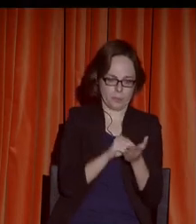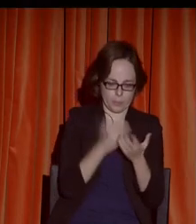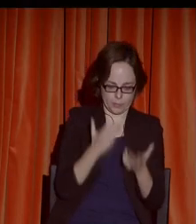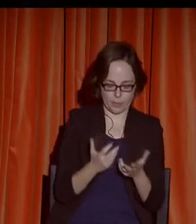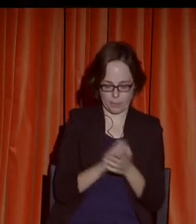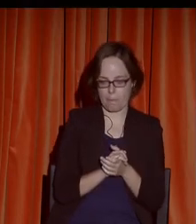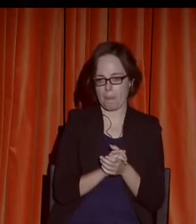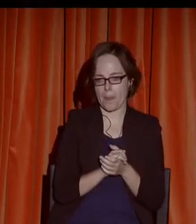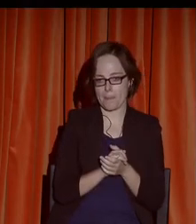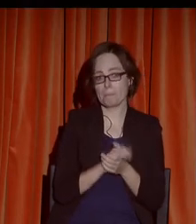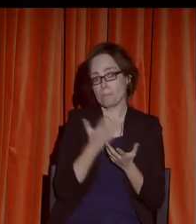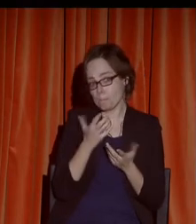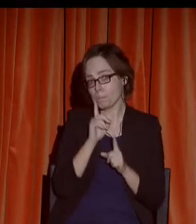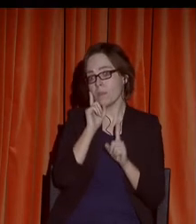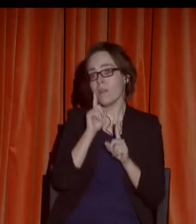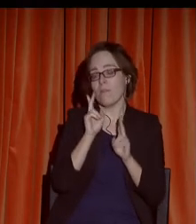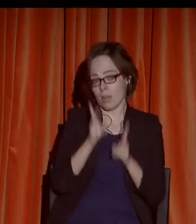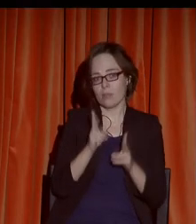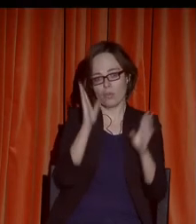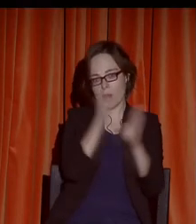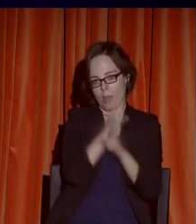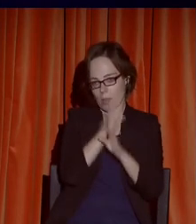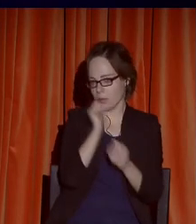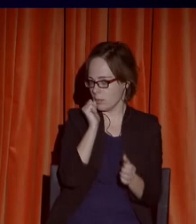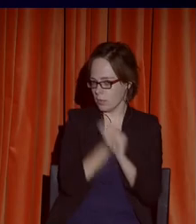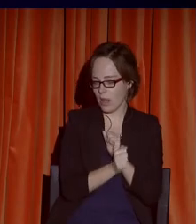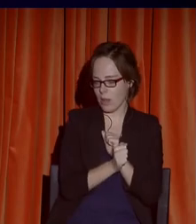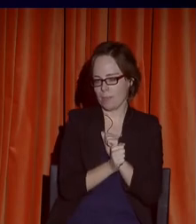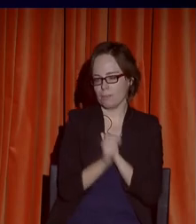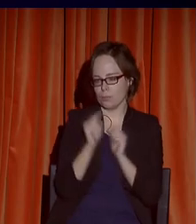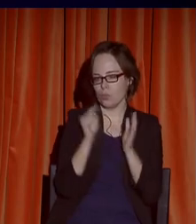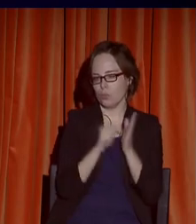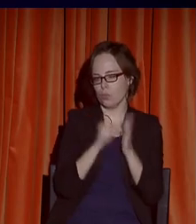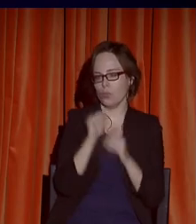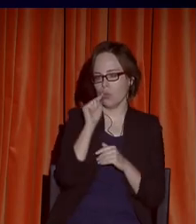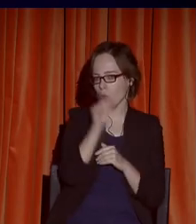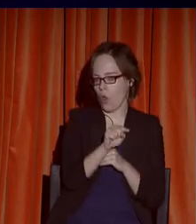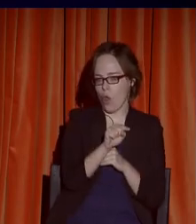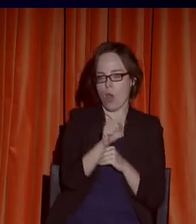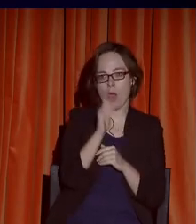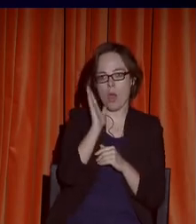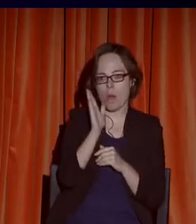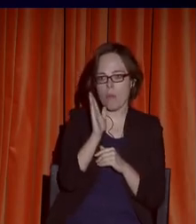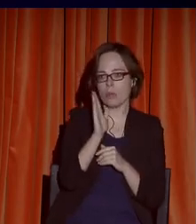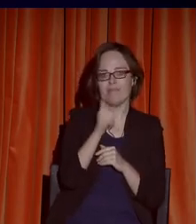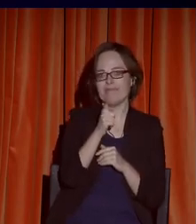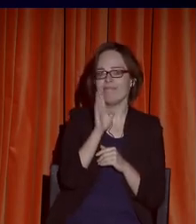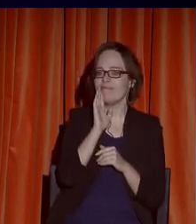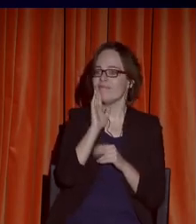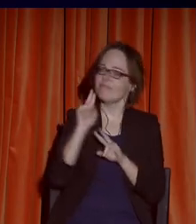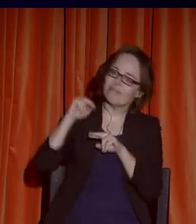kwestii, to faktycznie zmiany klimatyczne to jest coś, co będzie w bardzo wielu aspektach